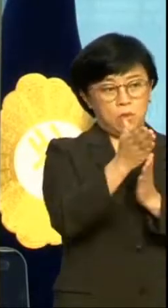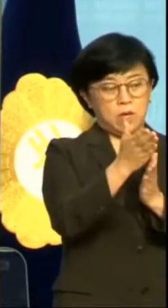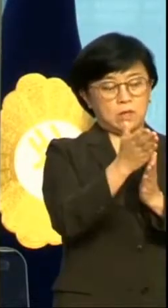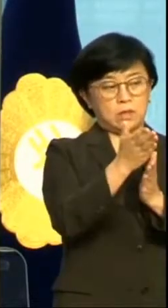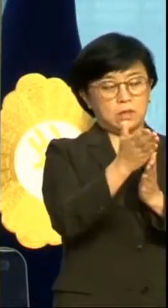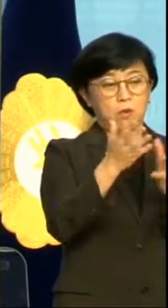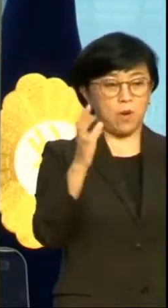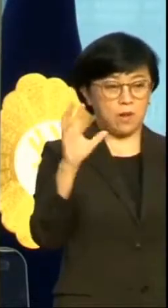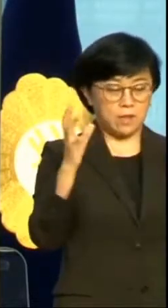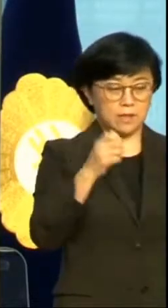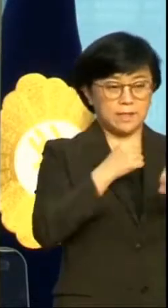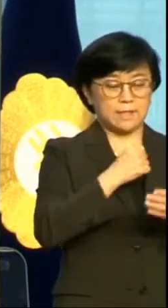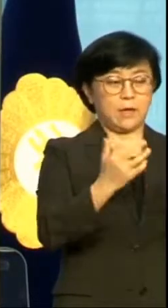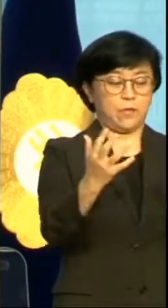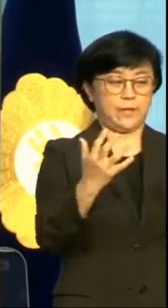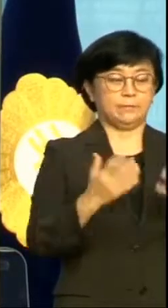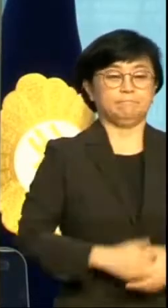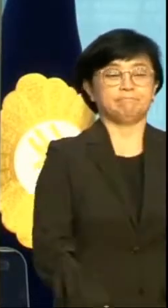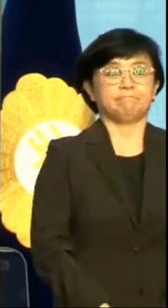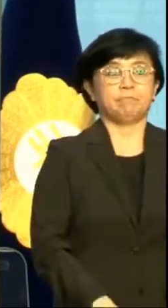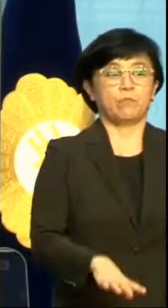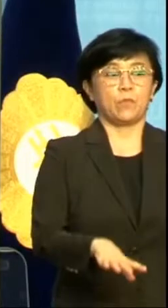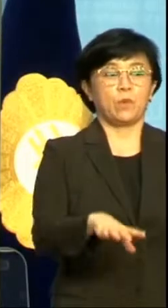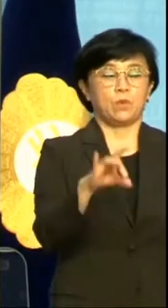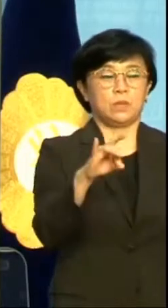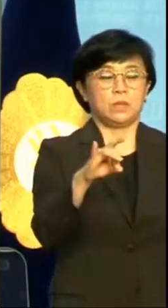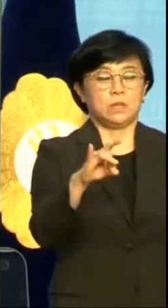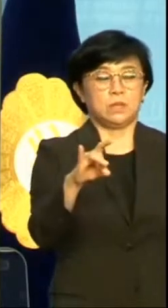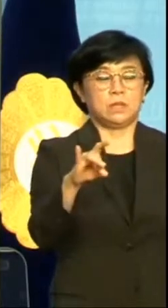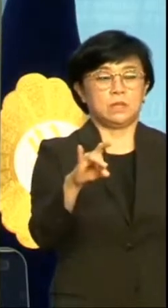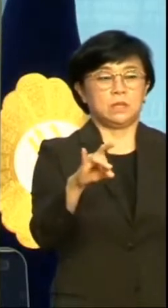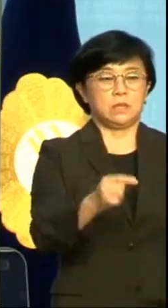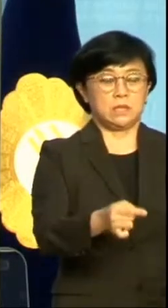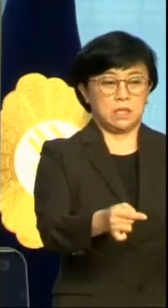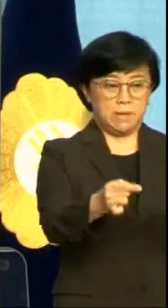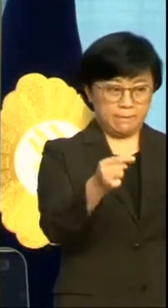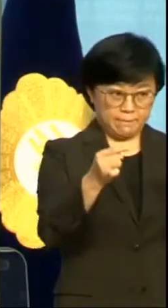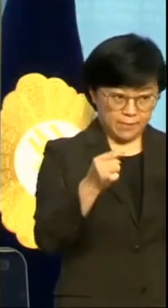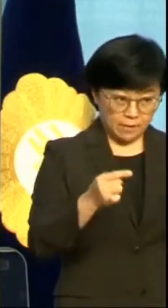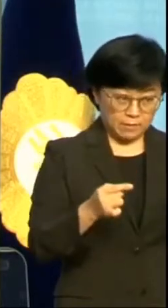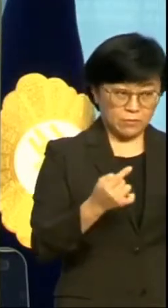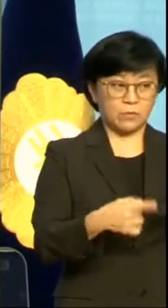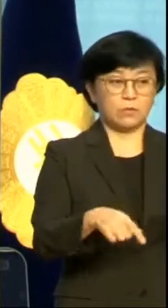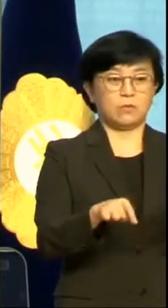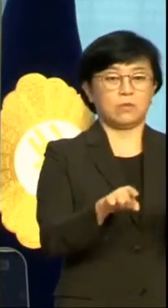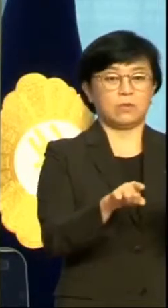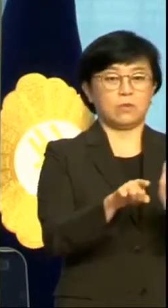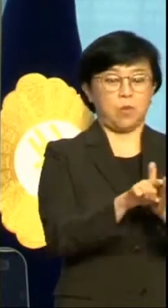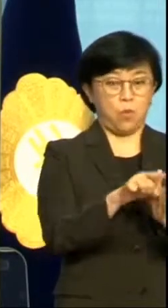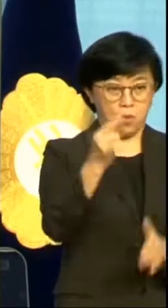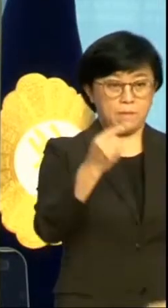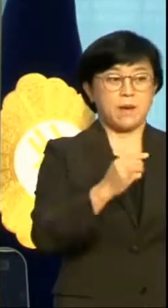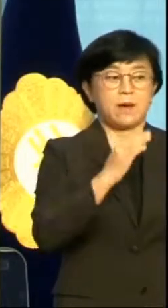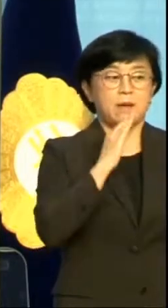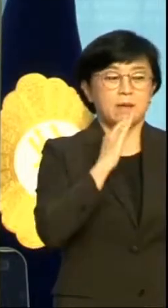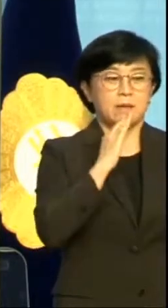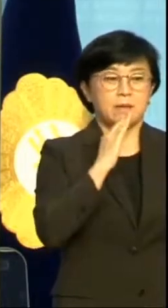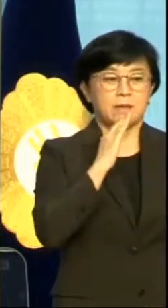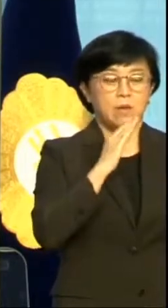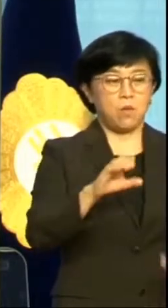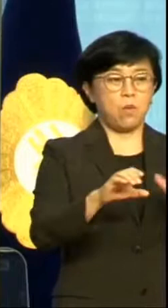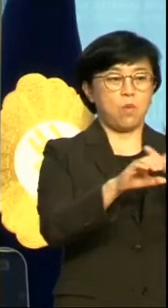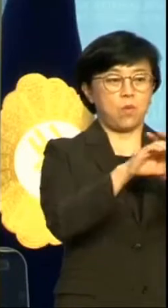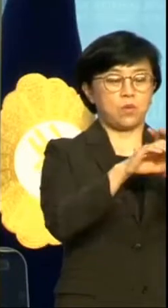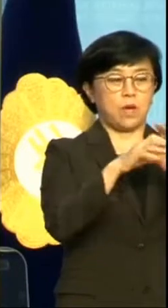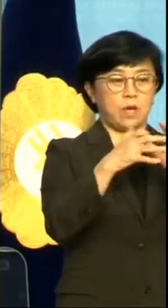연단을 갖겠습니다 먼저 오늘 이 자리에 함께 참석하기 위해 오셔 쓰나 고른 알고